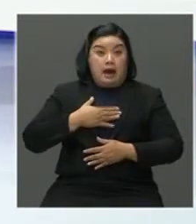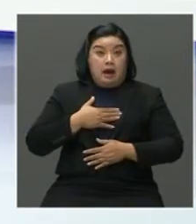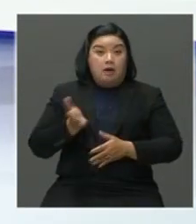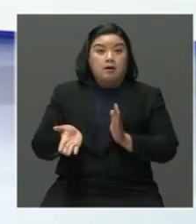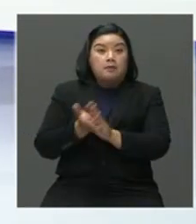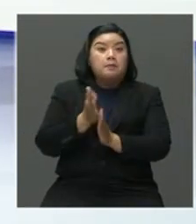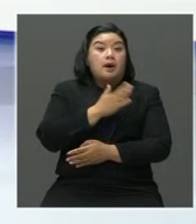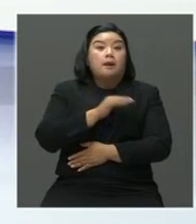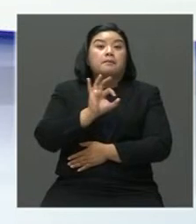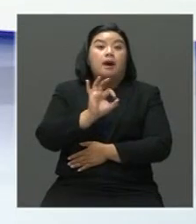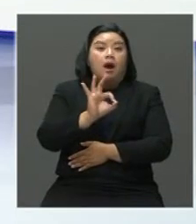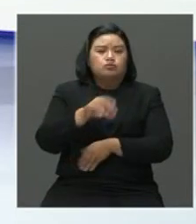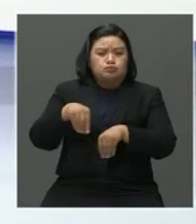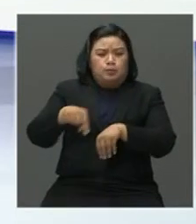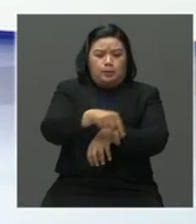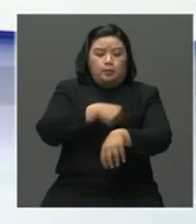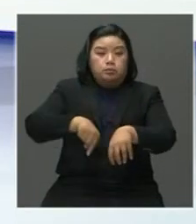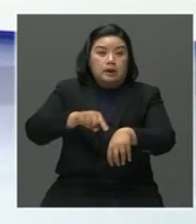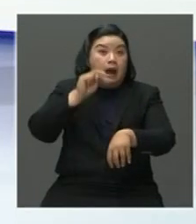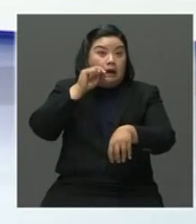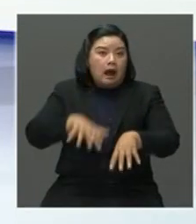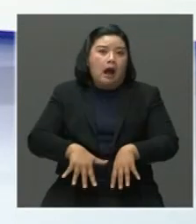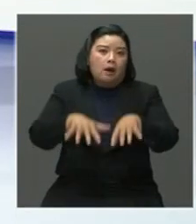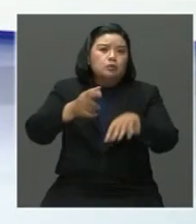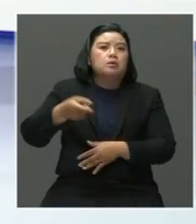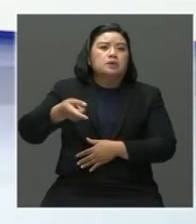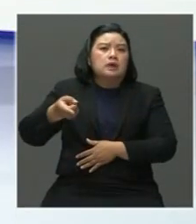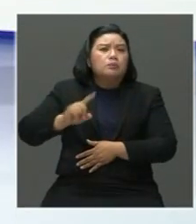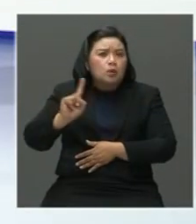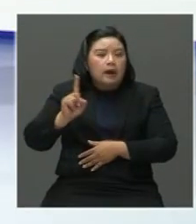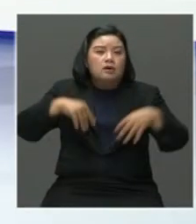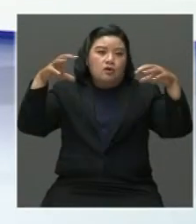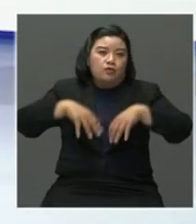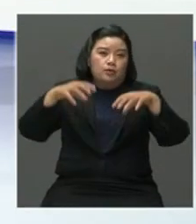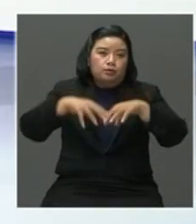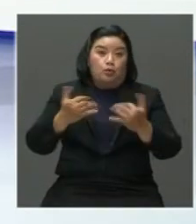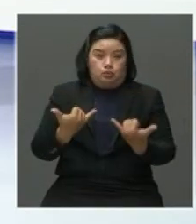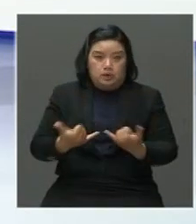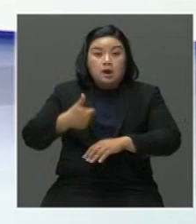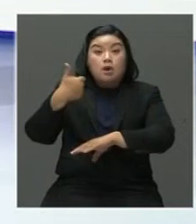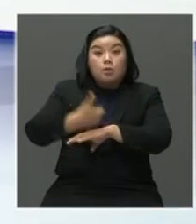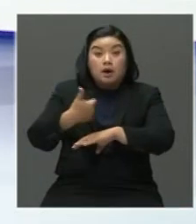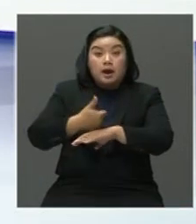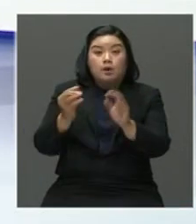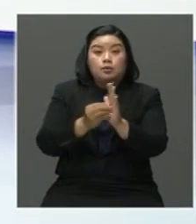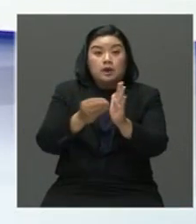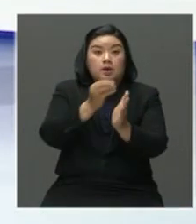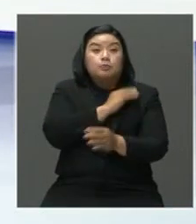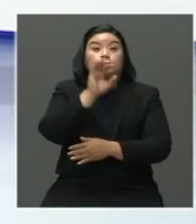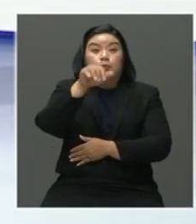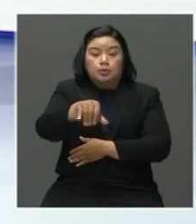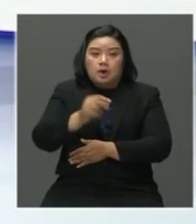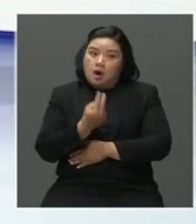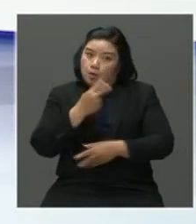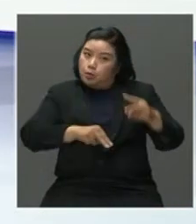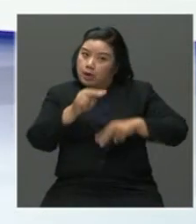ที่ถ้าฝนตกเยอะๆเนี่ยท่วมขังตลอดเลยนะคะวันนี้ท่านผู้ว่าก็ไปตรวจสอบที่อุโมงค์ระบายน้ำพระราม9ด้วยเดี๋ยวดูร